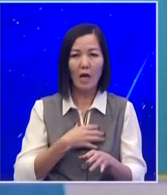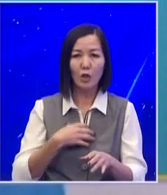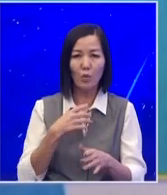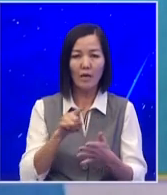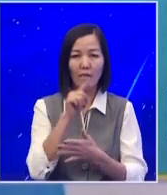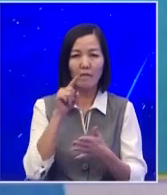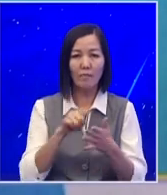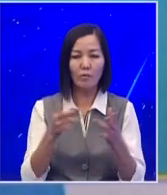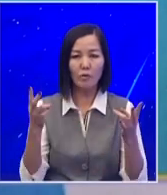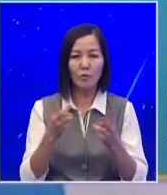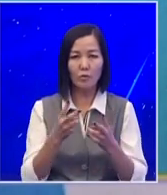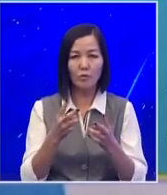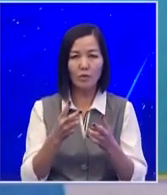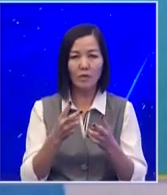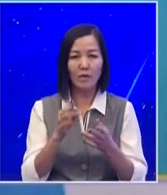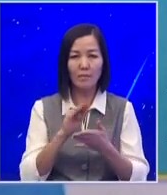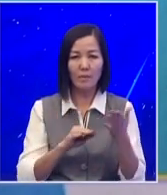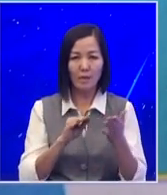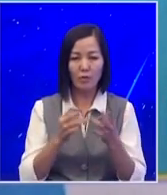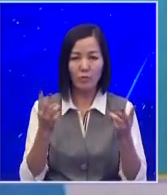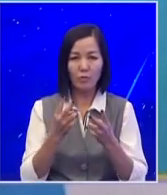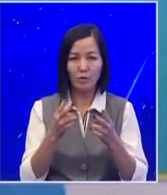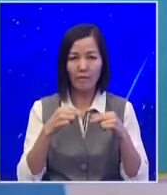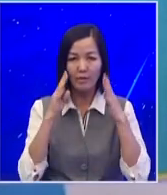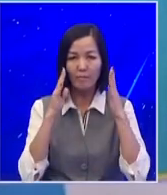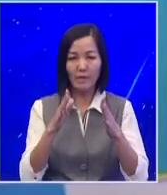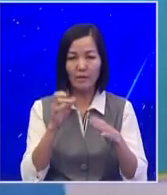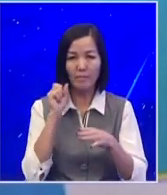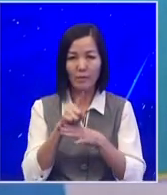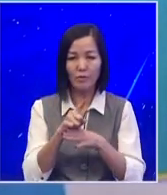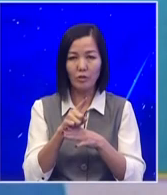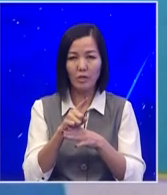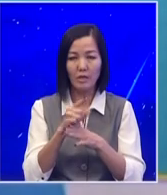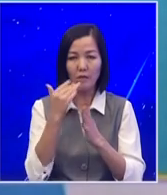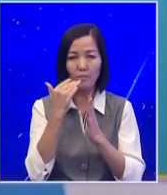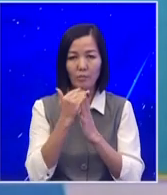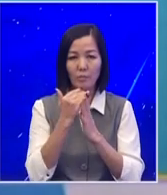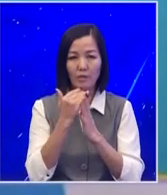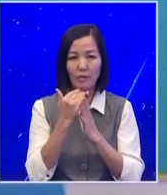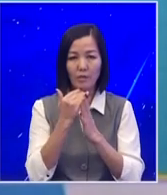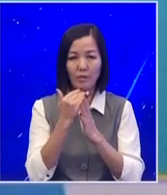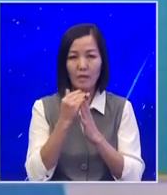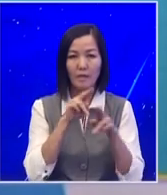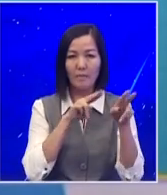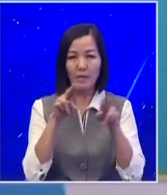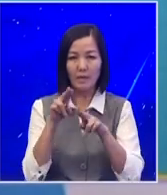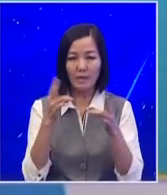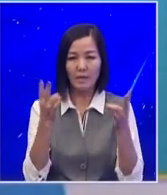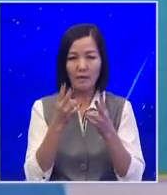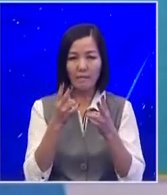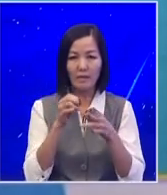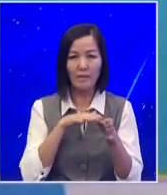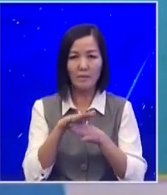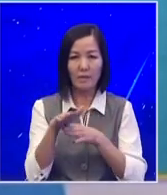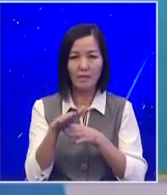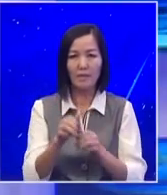Значит, надо обязательно их протокольно отметить, как поручительские пункты, и проконтролировать их